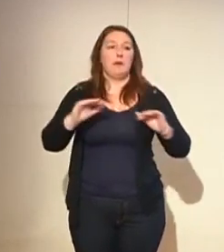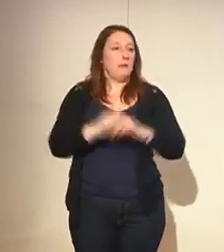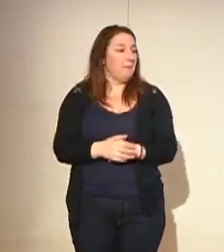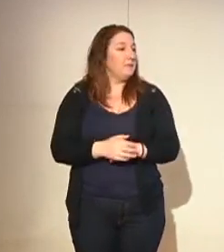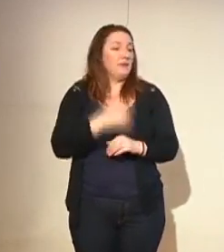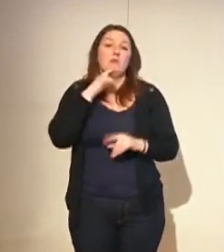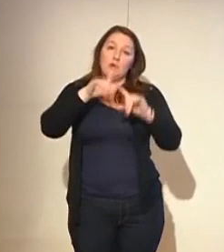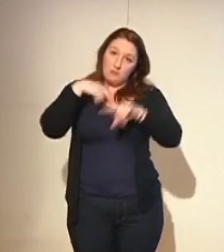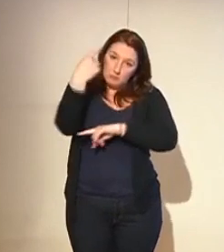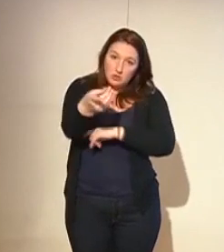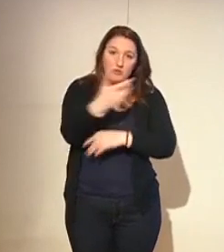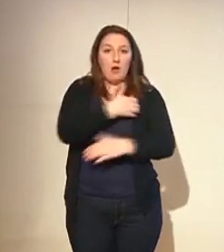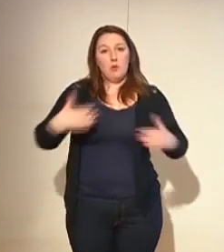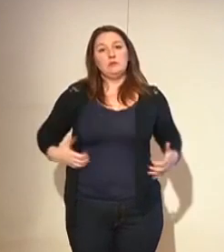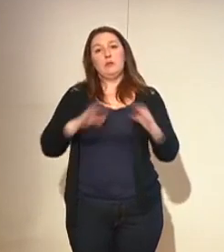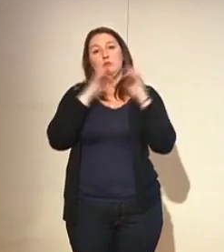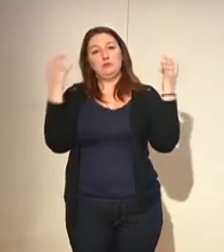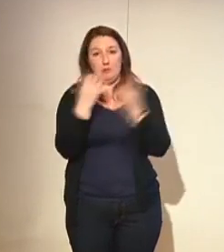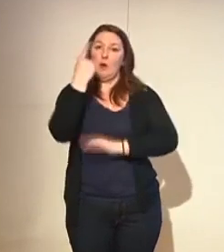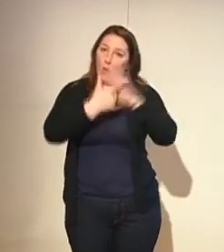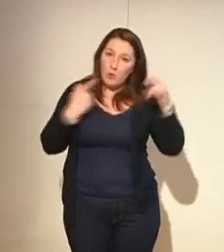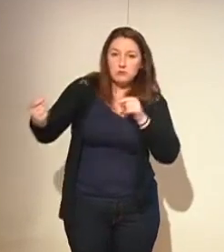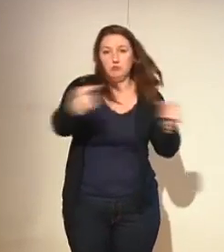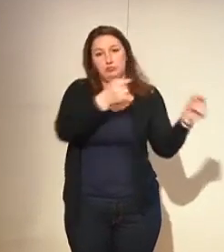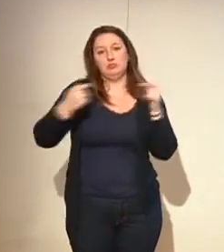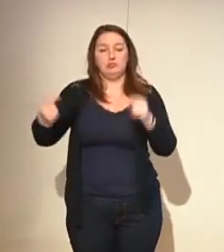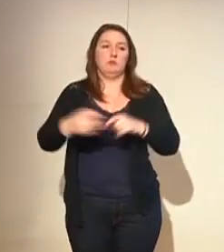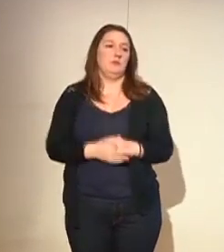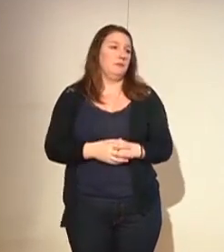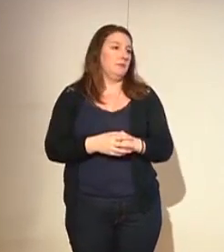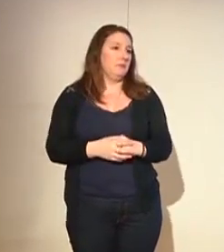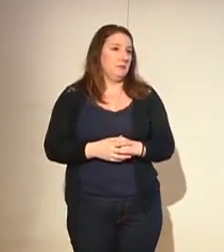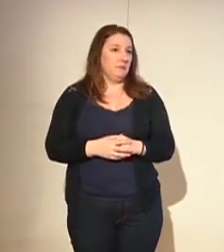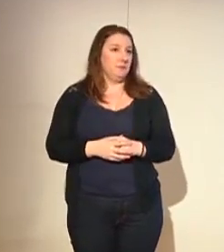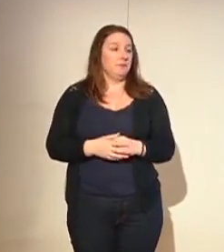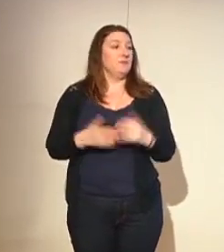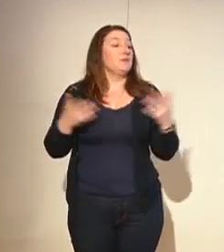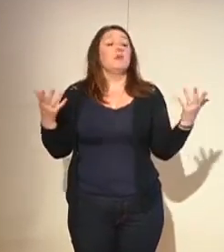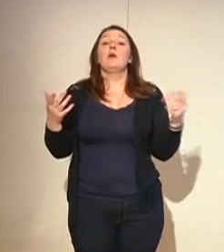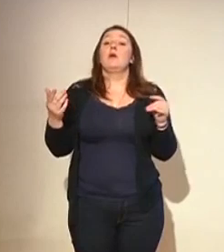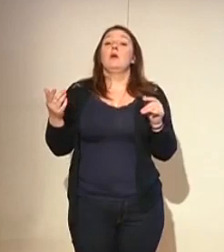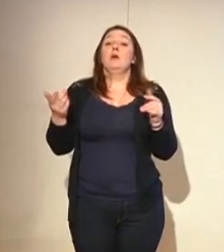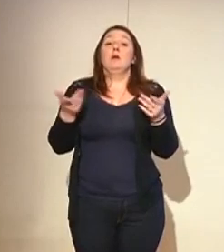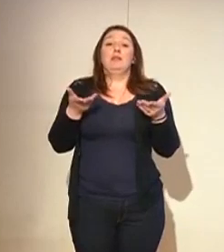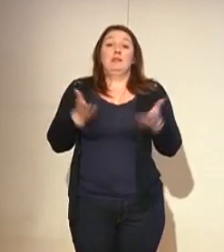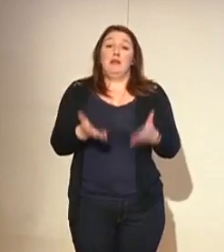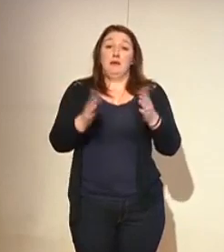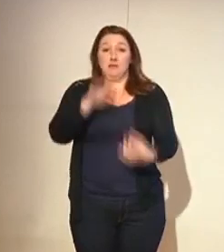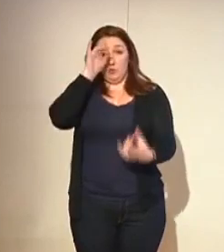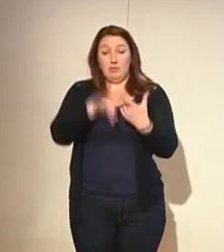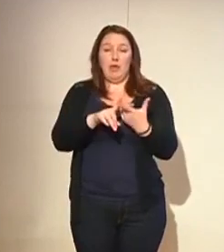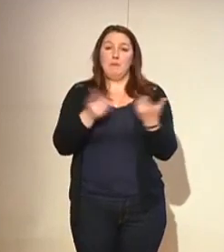ce sujet cela clos les délibérations relatives à la